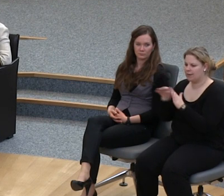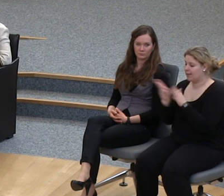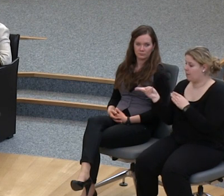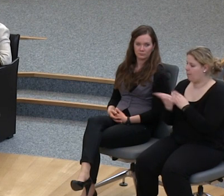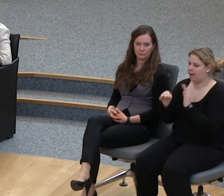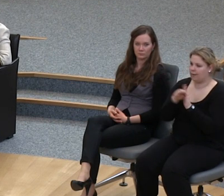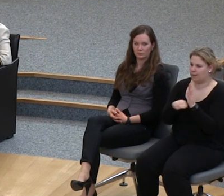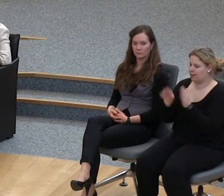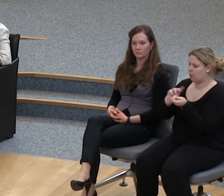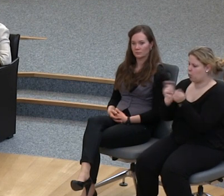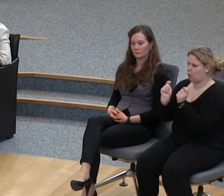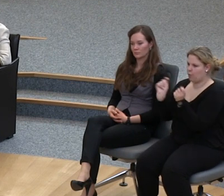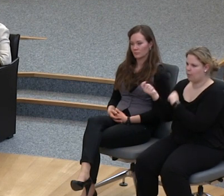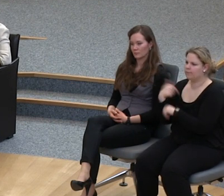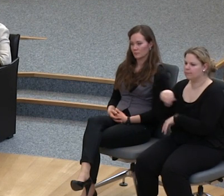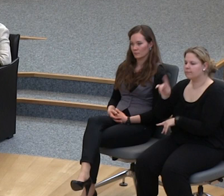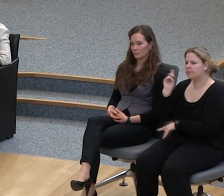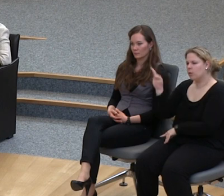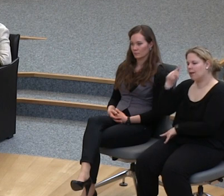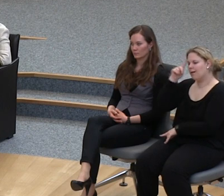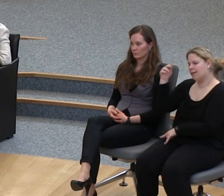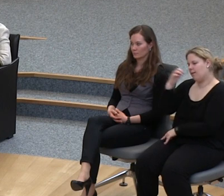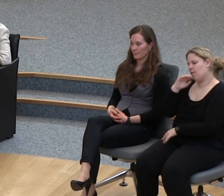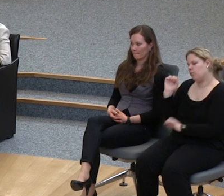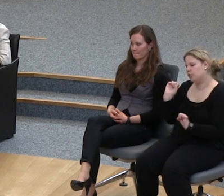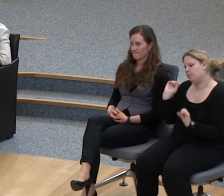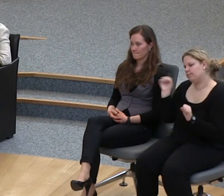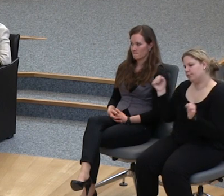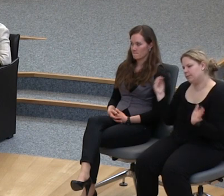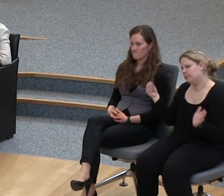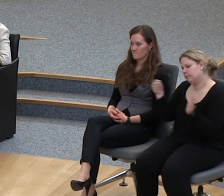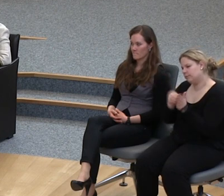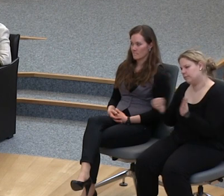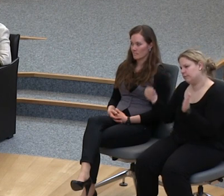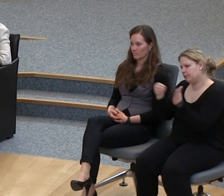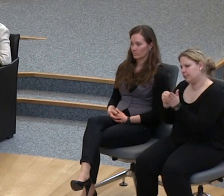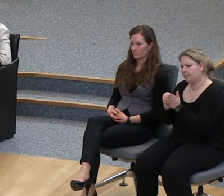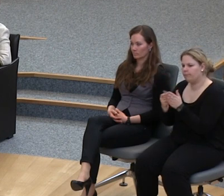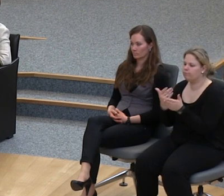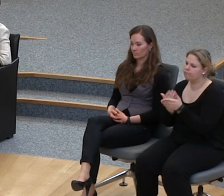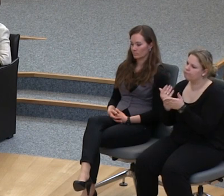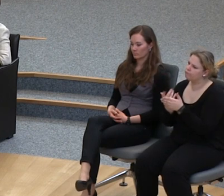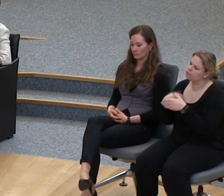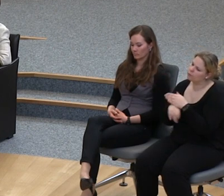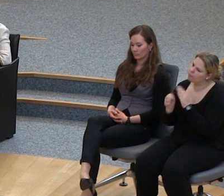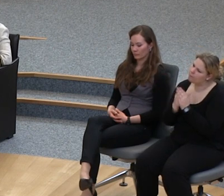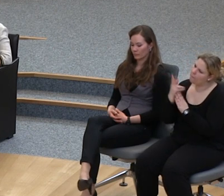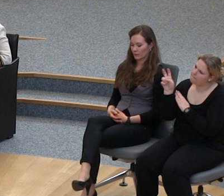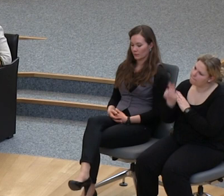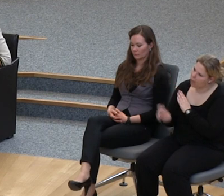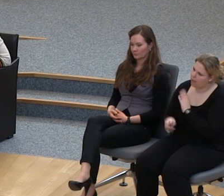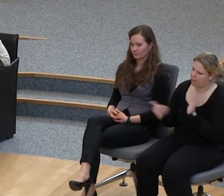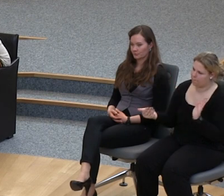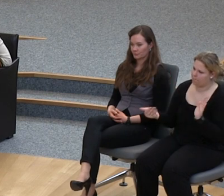versuchen wir diesen Gedanken auch zu befördern durch vielerlei Paragraphen, aber